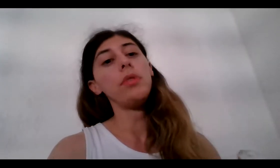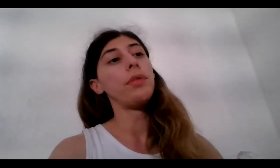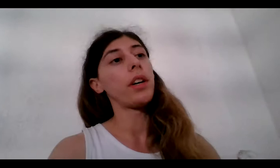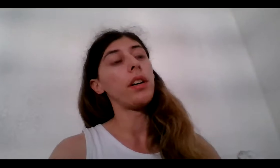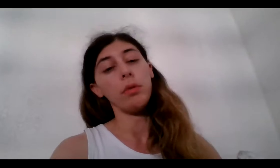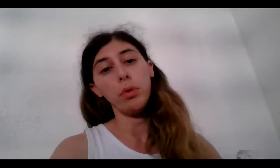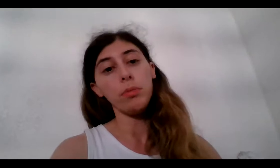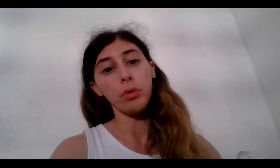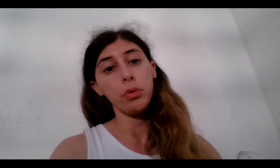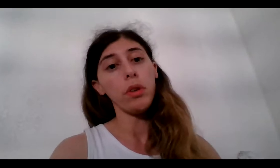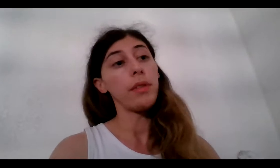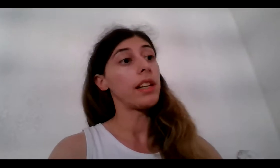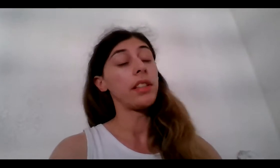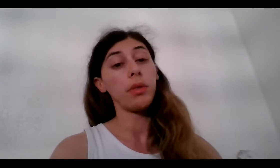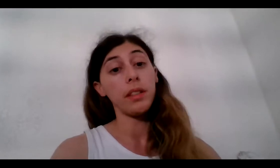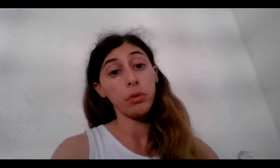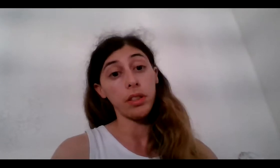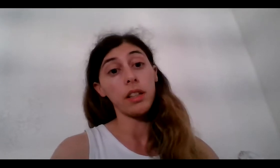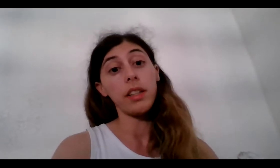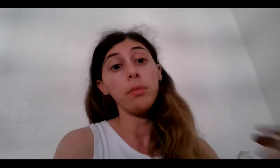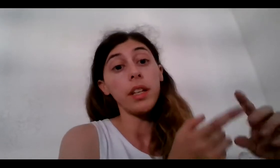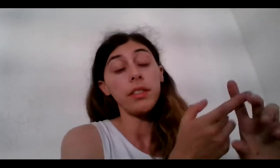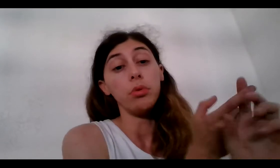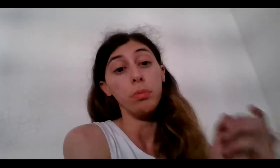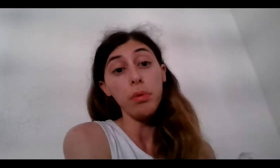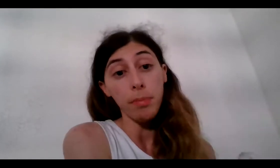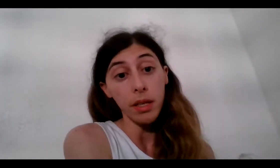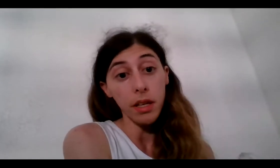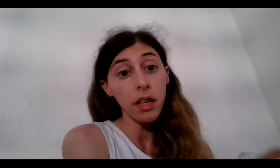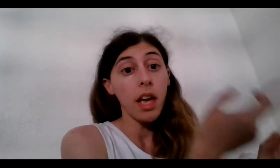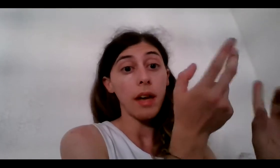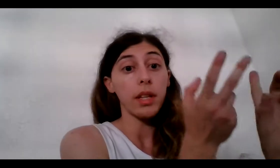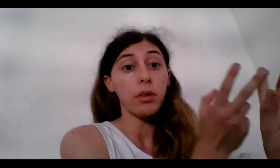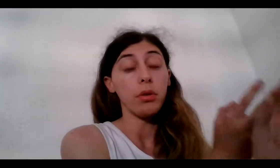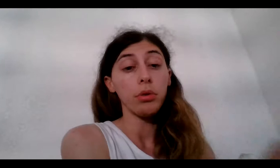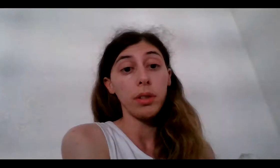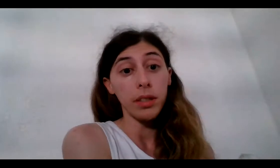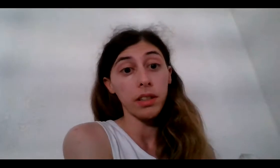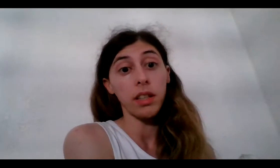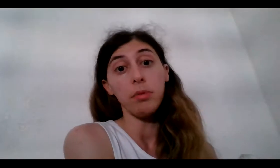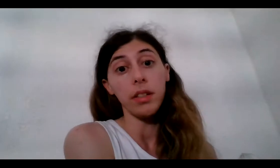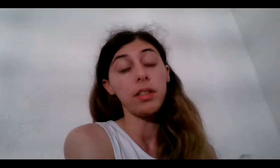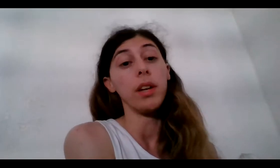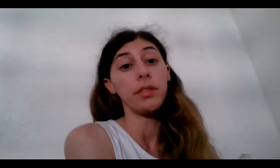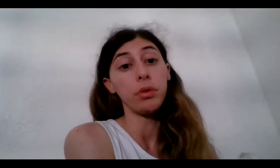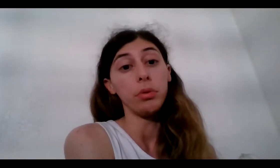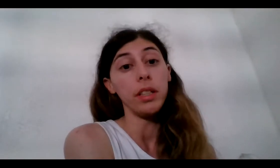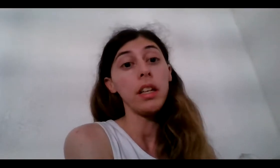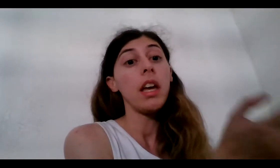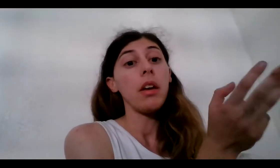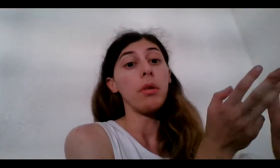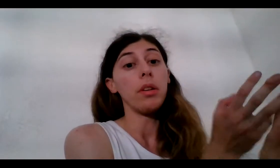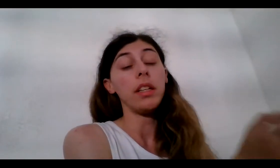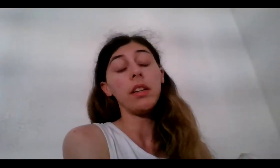elle a eu des freins monumentaux, avec la sécurité sociale qui a menacé de ne plus la payer, avec l'ordre des médecins qui a menacé de la